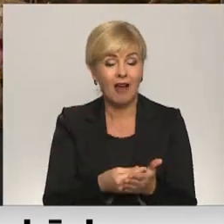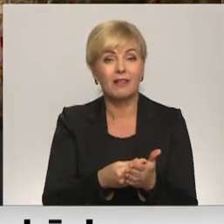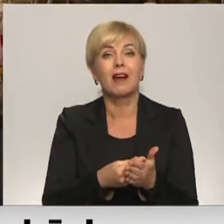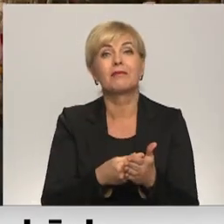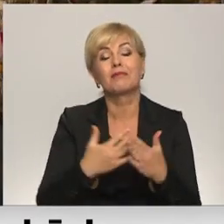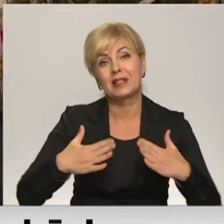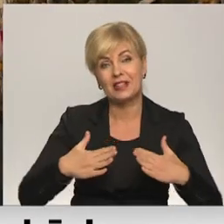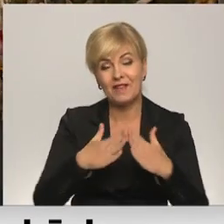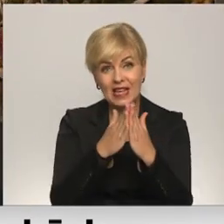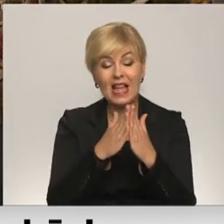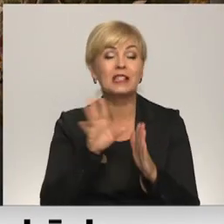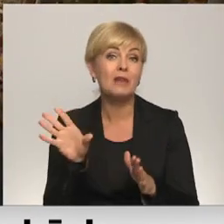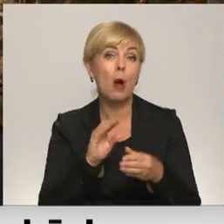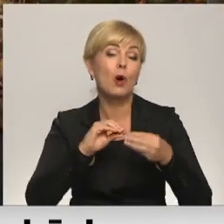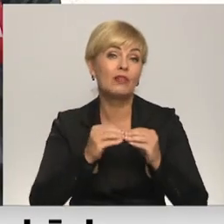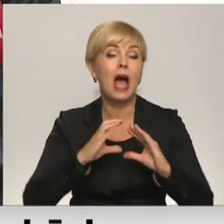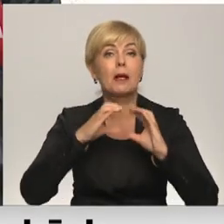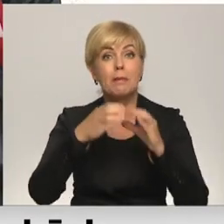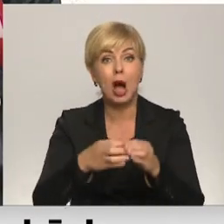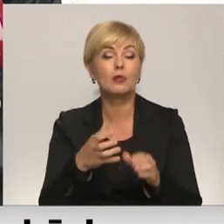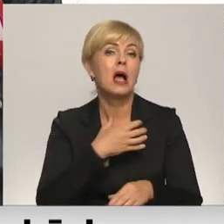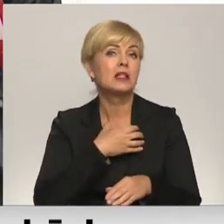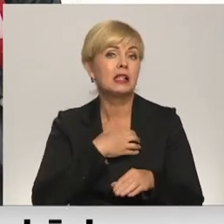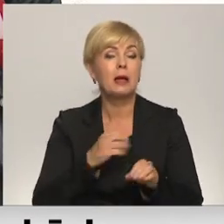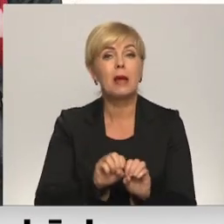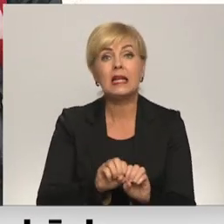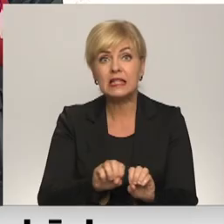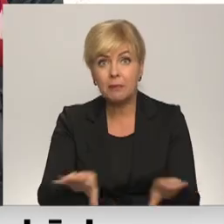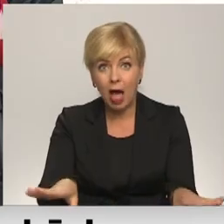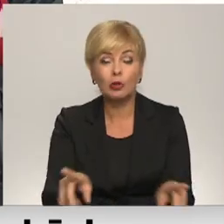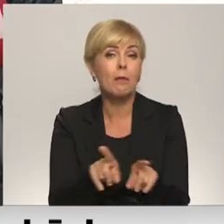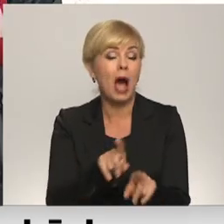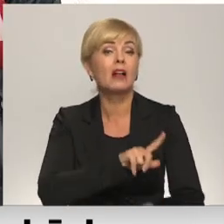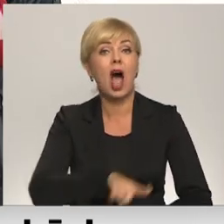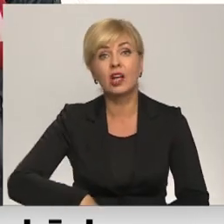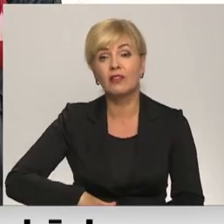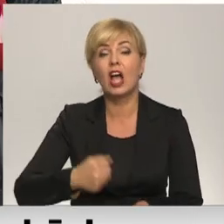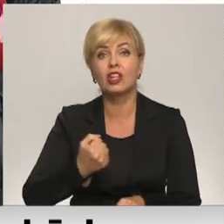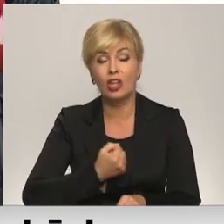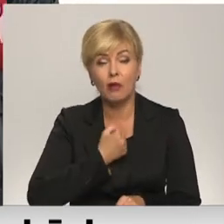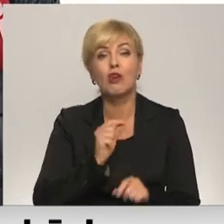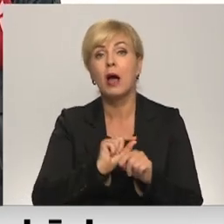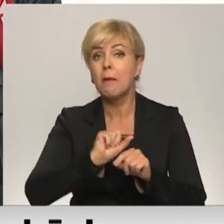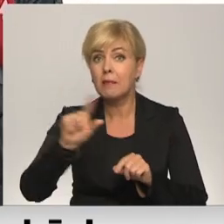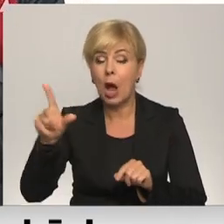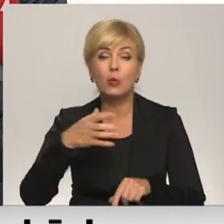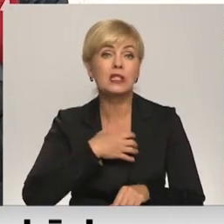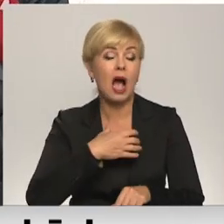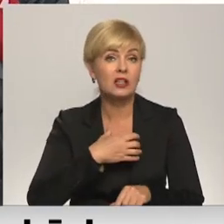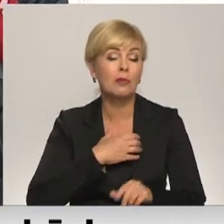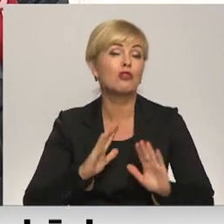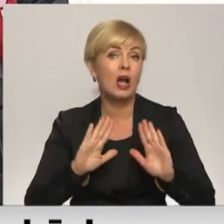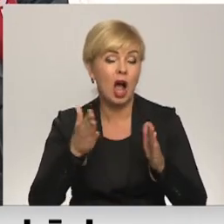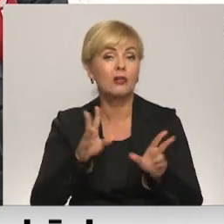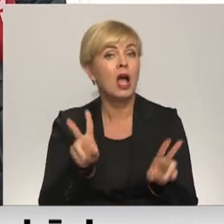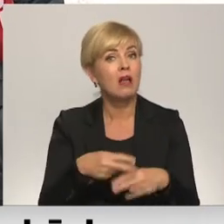svinēsim. Ņemot vērā to, kā pasaulē tomēr slimība izplatās un arī Latvijā, diemžēl atkal pieaugs saslimšanas gadījumi, domāju,